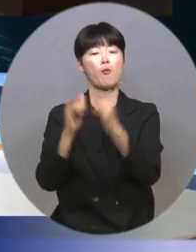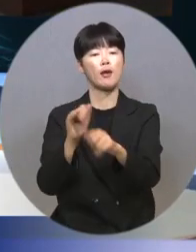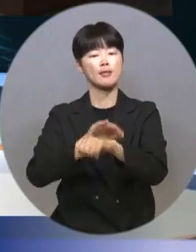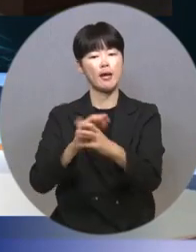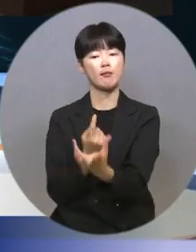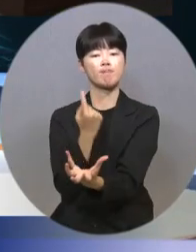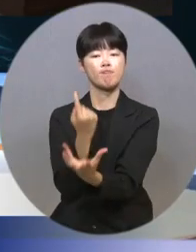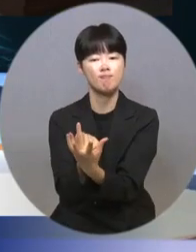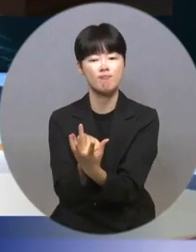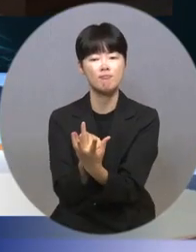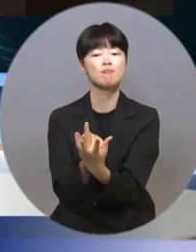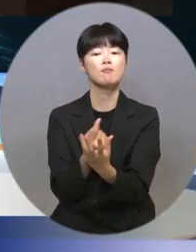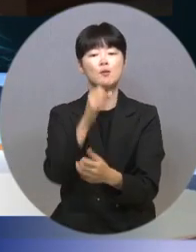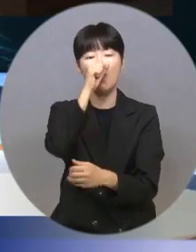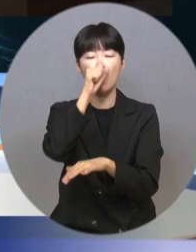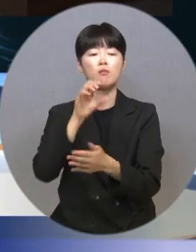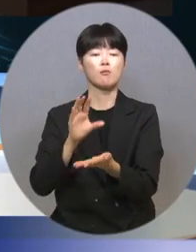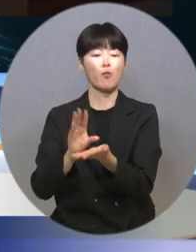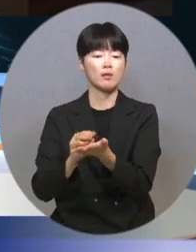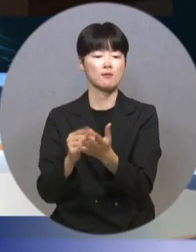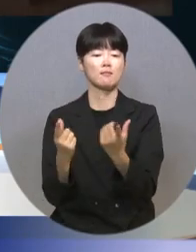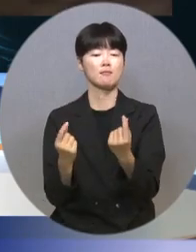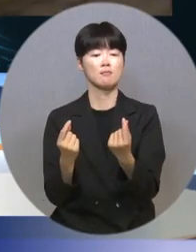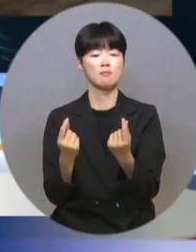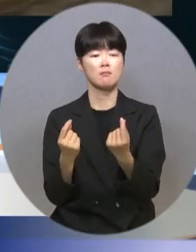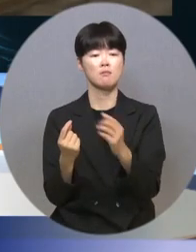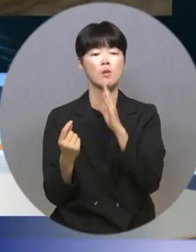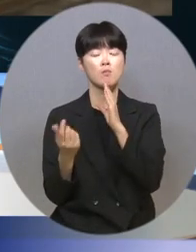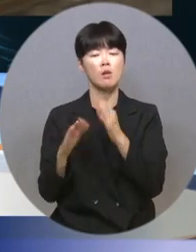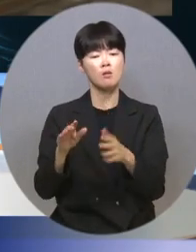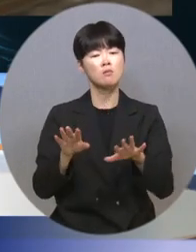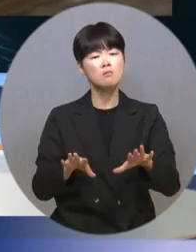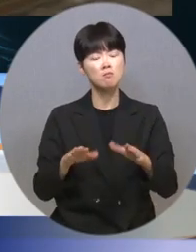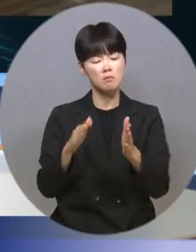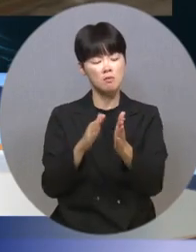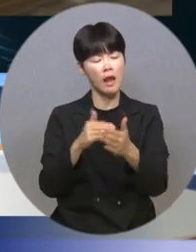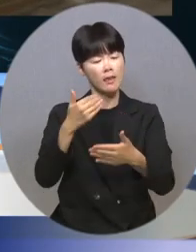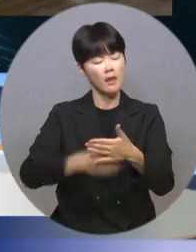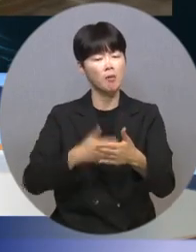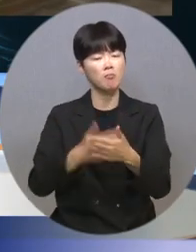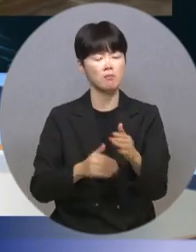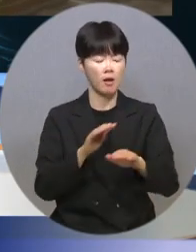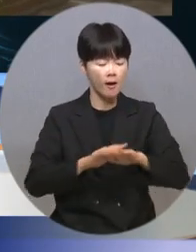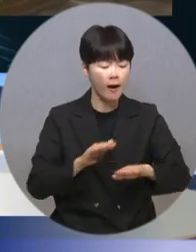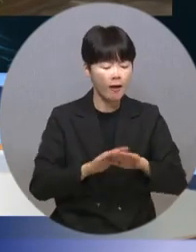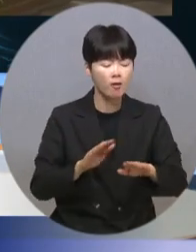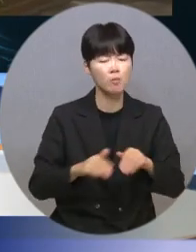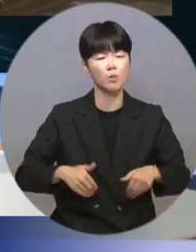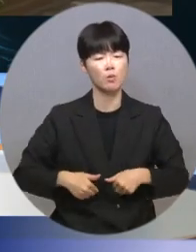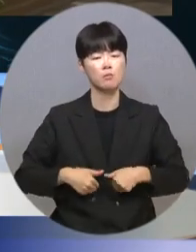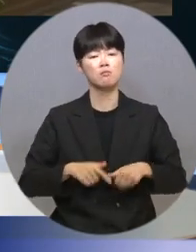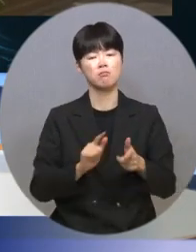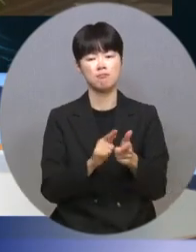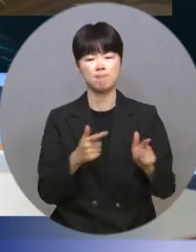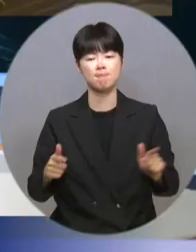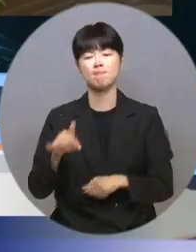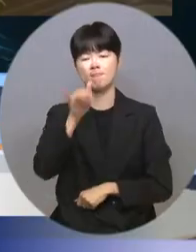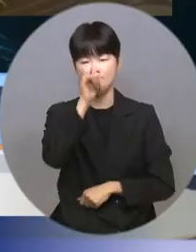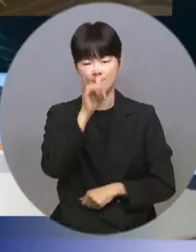여전히 해결해야 할 과제가 많은데요. 진정한 탈 시설을 위해 노력하는 현장을 정우선 기자가 찾아가